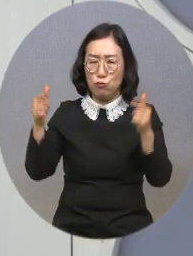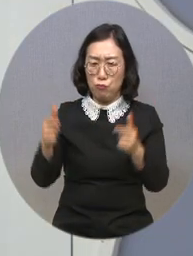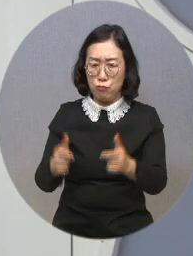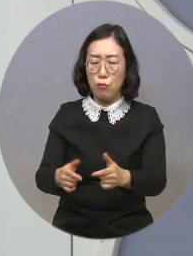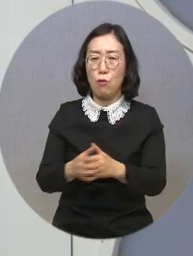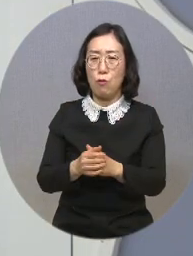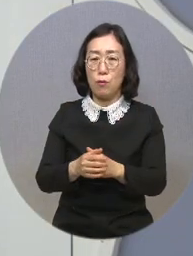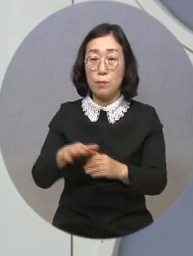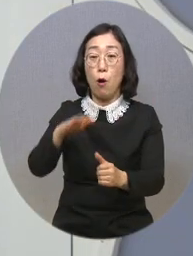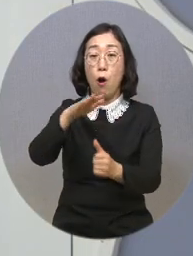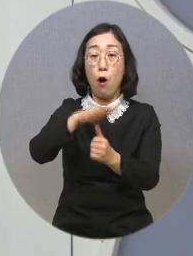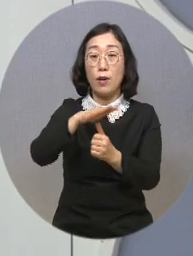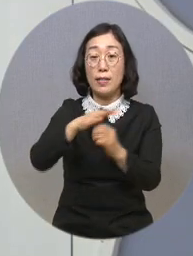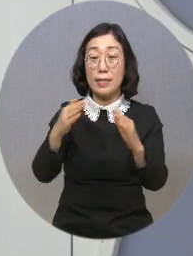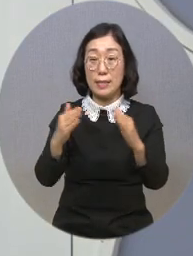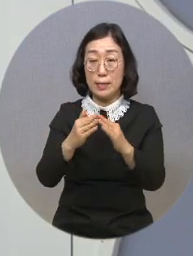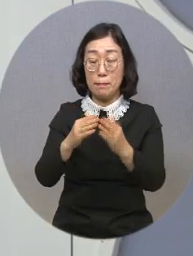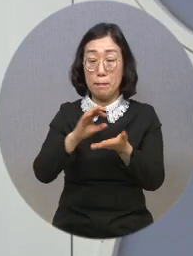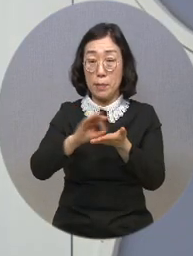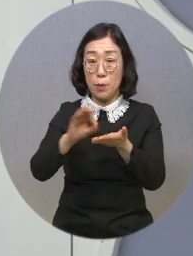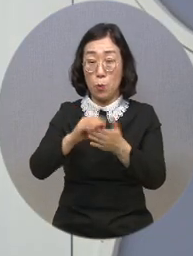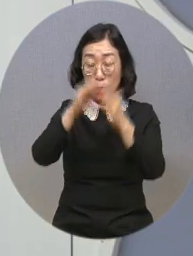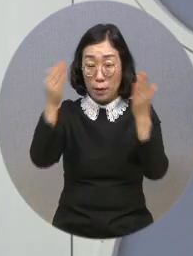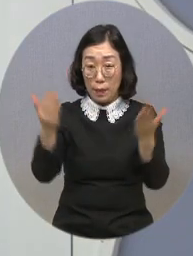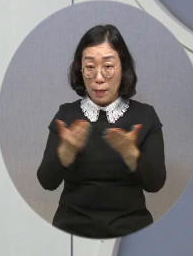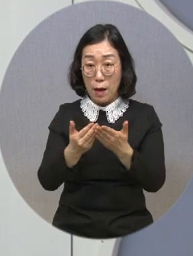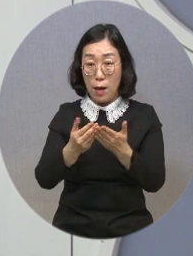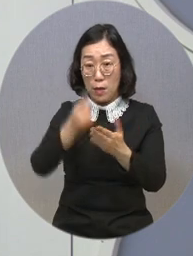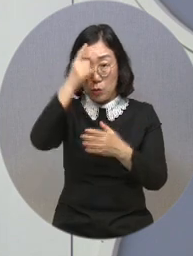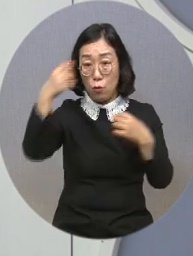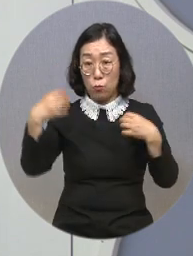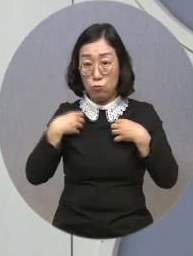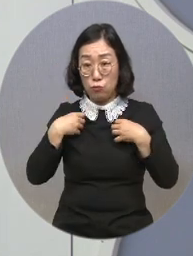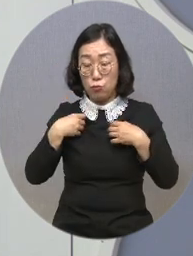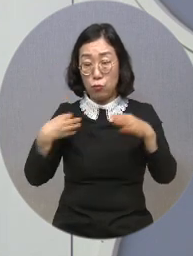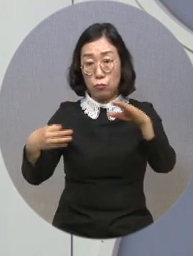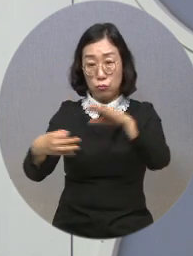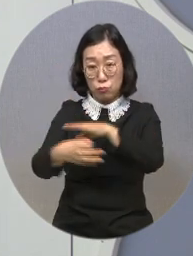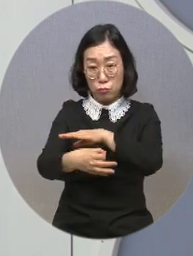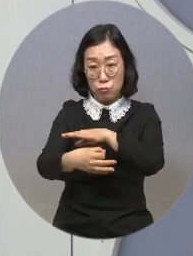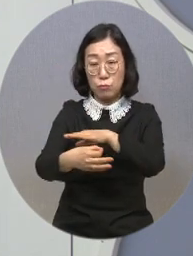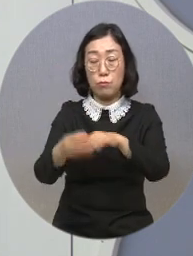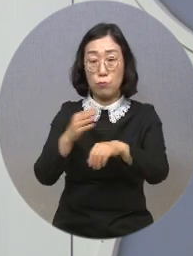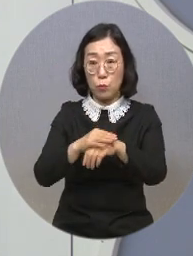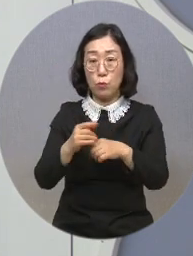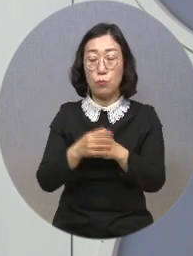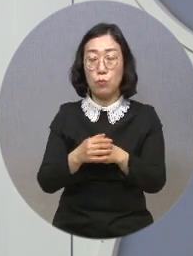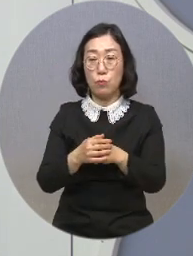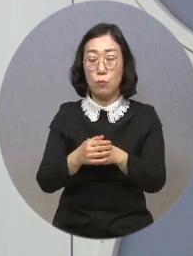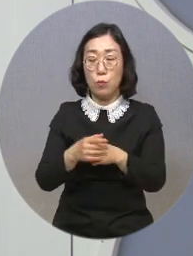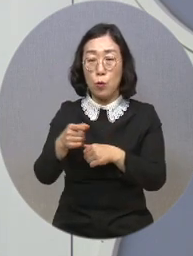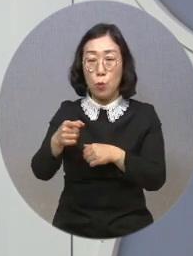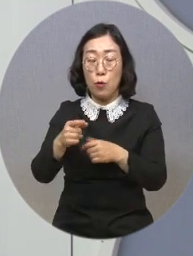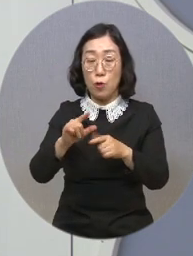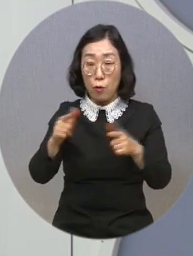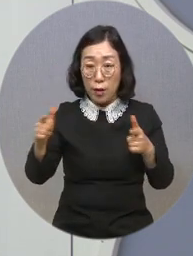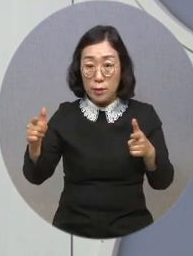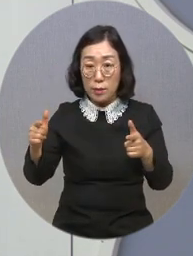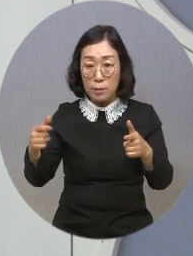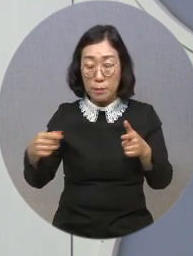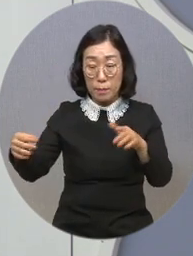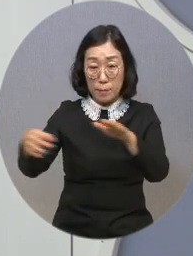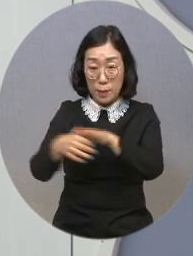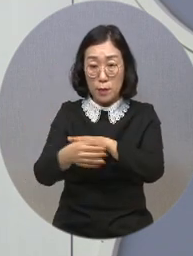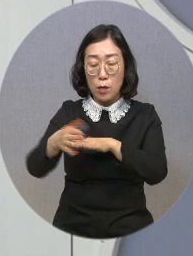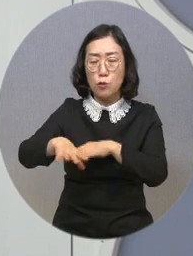이 어린이집 그 비용을 다 국가에서 대주거든요. 그 수당도 주지만 이제 어린이집 비용도 다 주는데